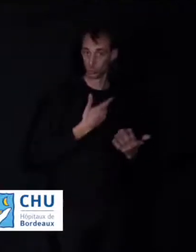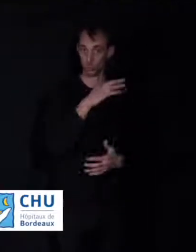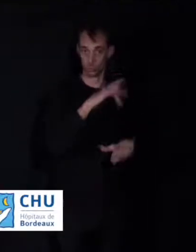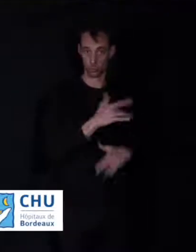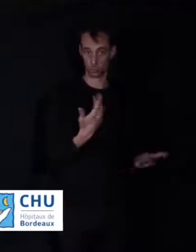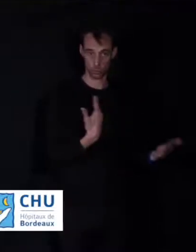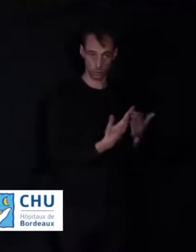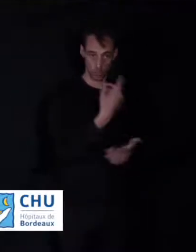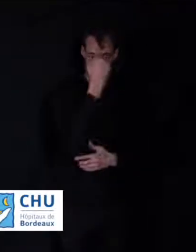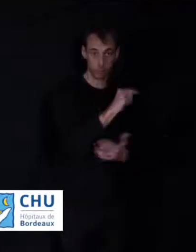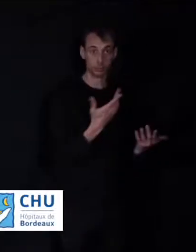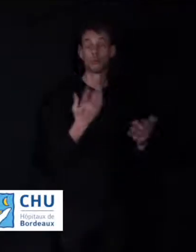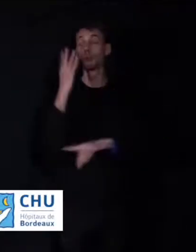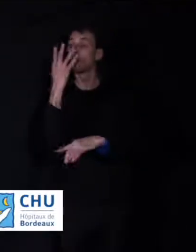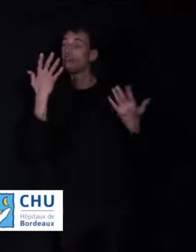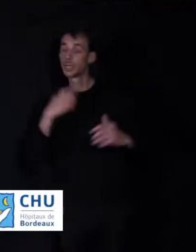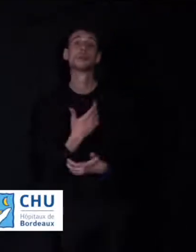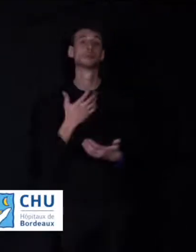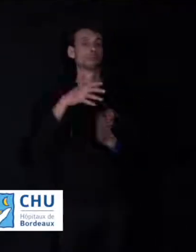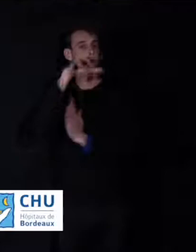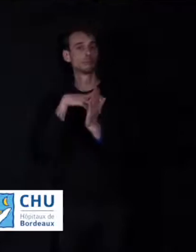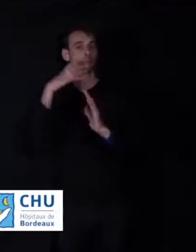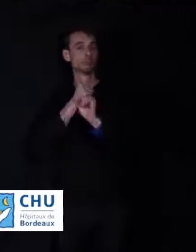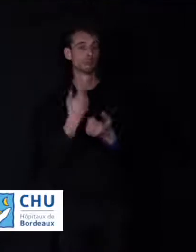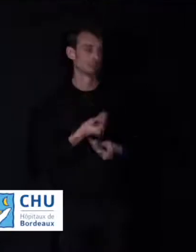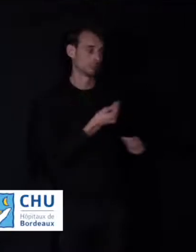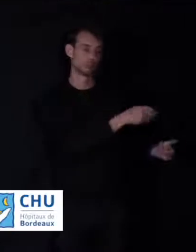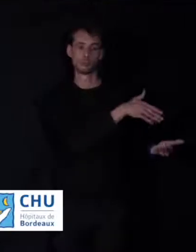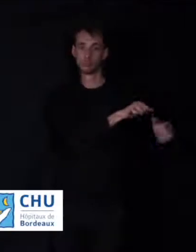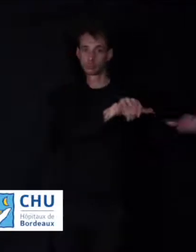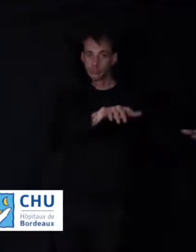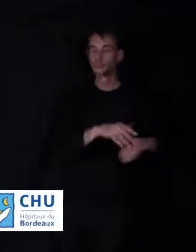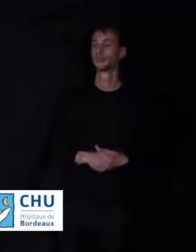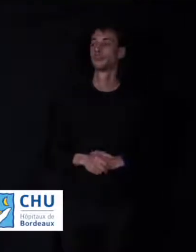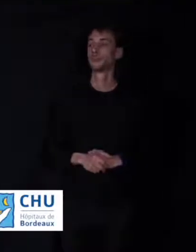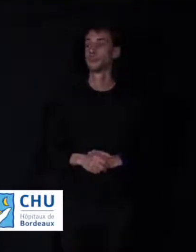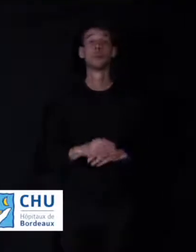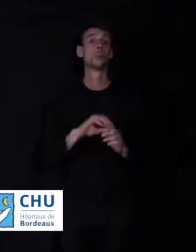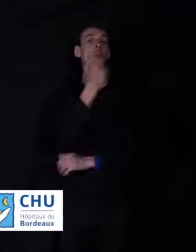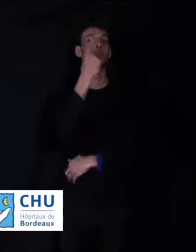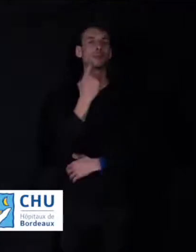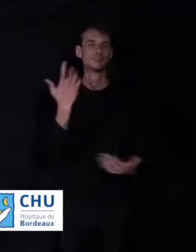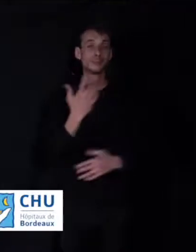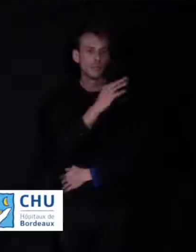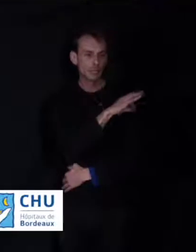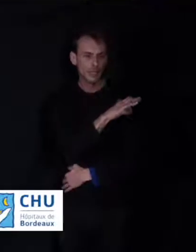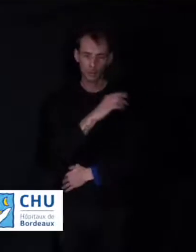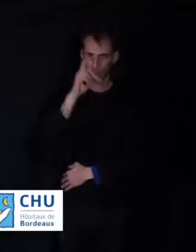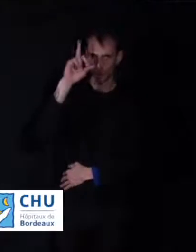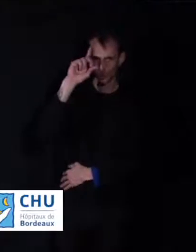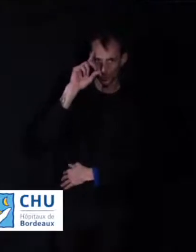éditos. Alors la première question, pourquoi la vaccination ? Alors, je